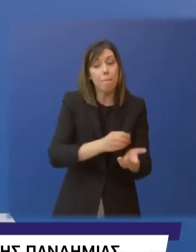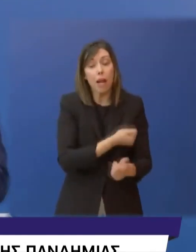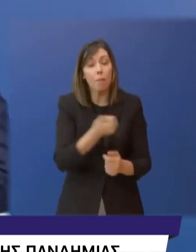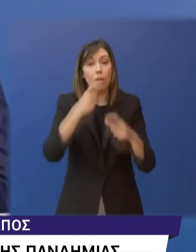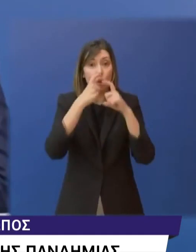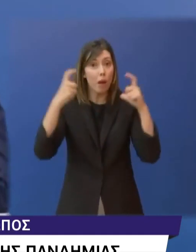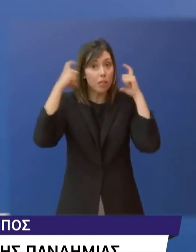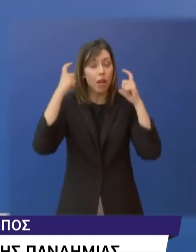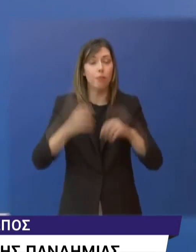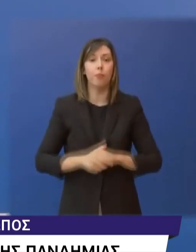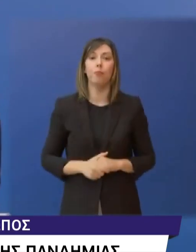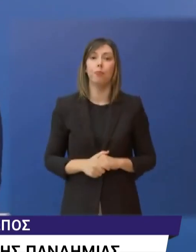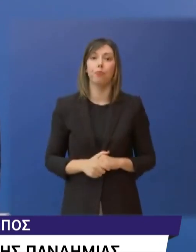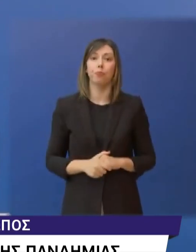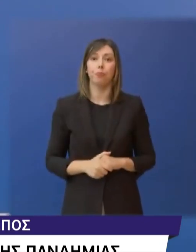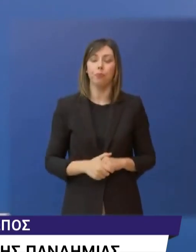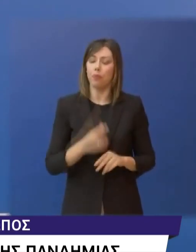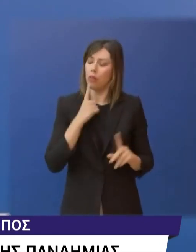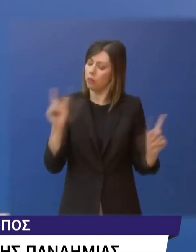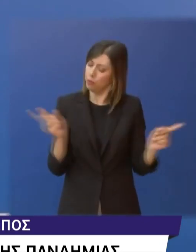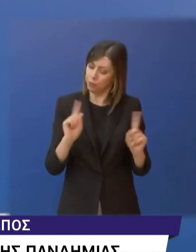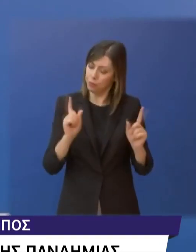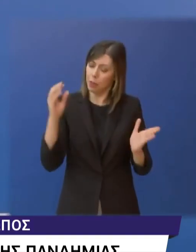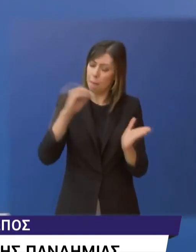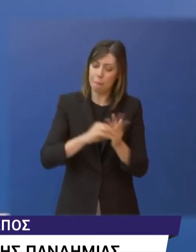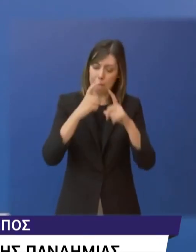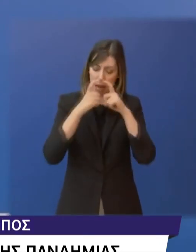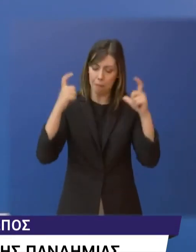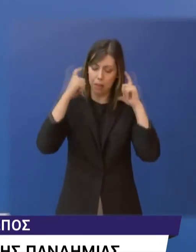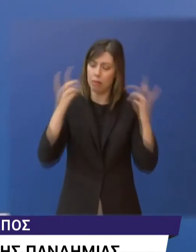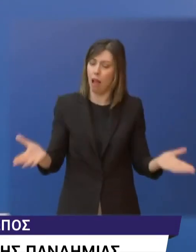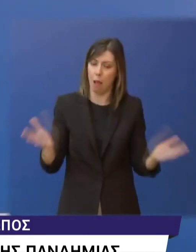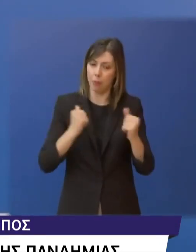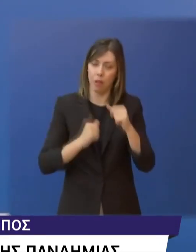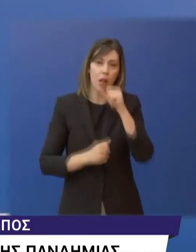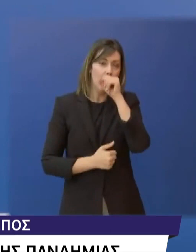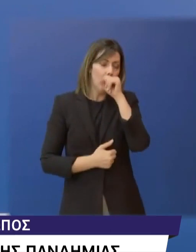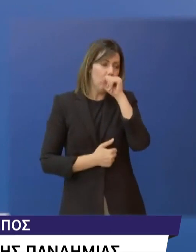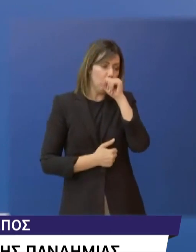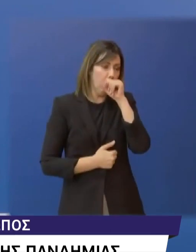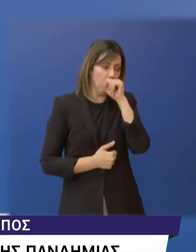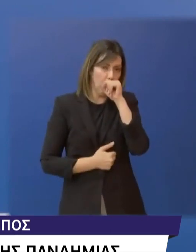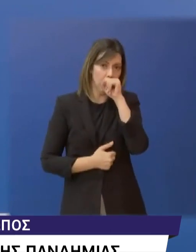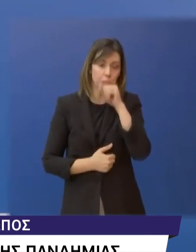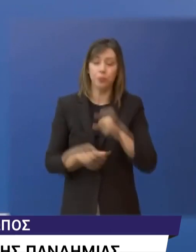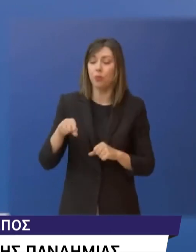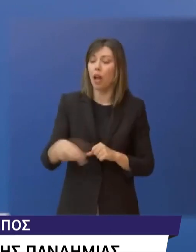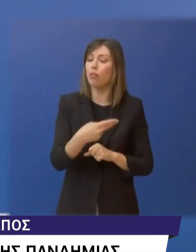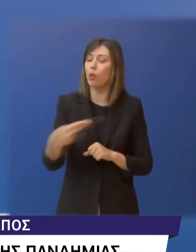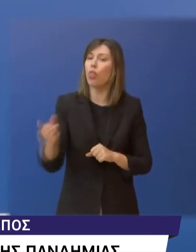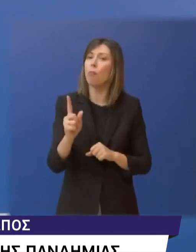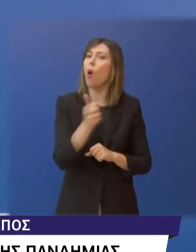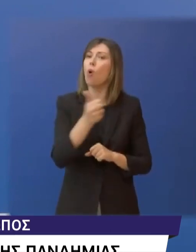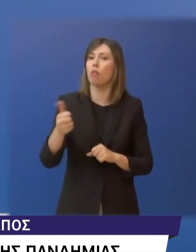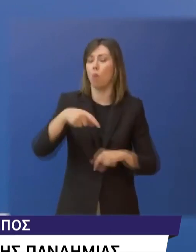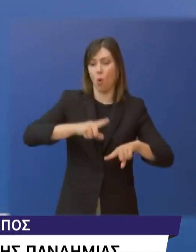είμαστε υποσκέψη για την επαναφορά της οποιασδήποτε υποχρεωτικότητας. Να σας πω καταρχήν ότι είναι ένα ζήτημα που δεν αφορά μόνο τη χώρα, αφορά ολόκληρη την Ευρώπη και